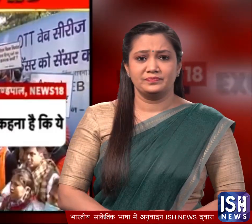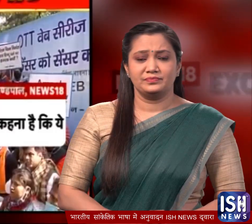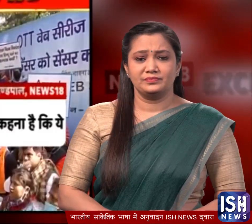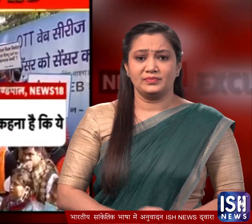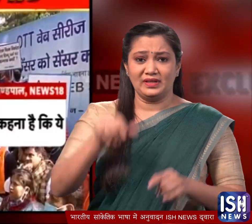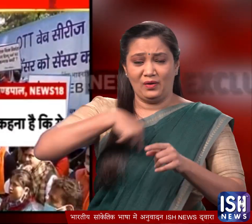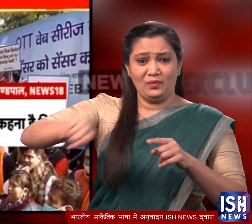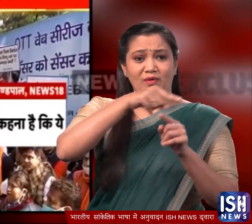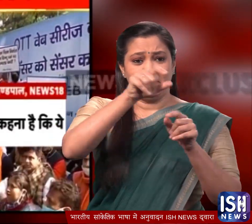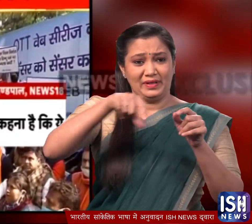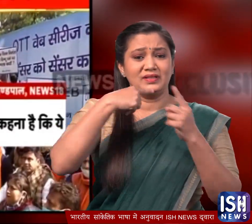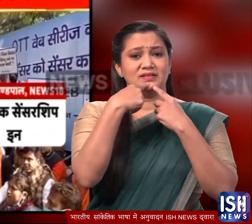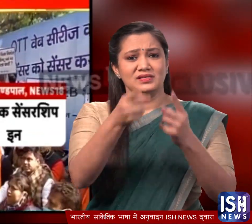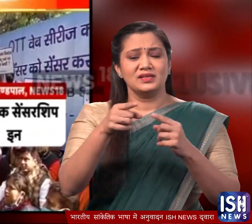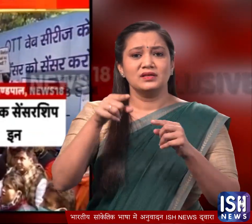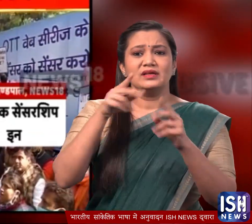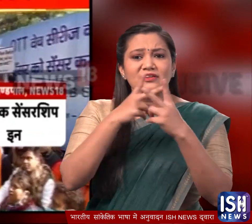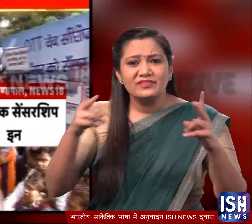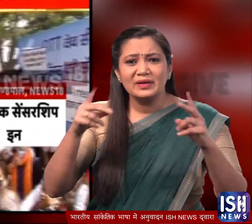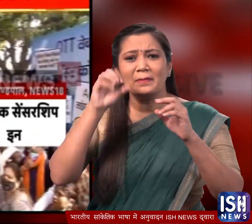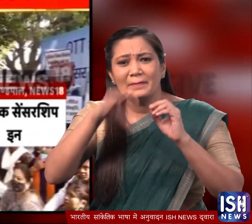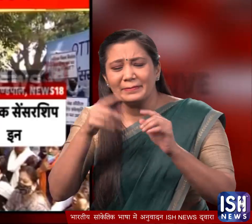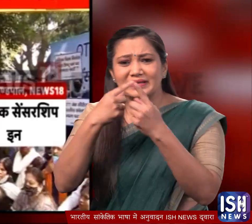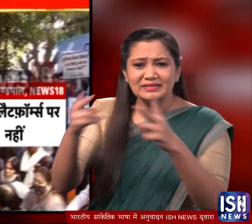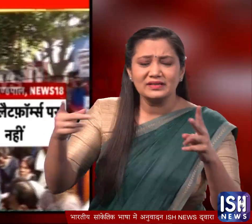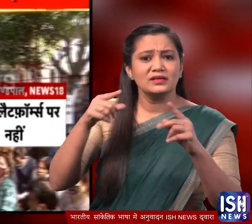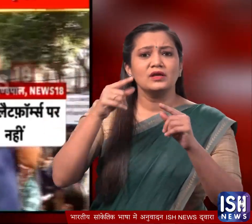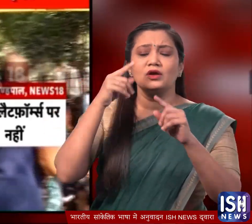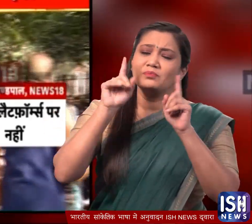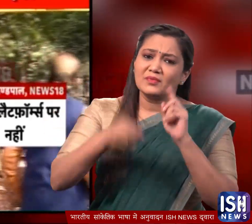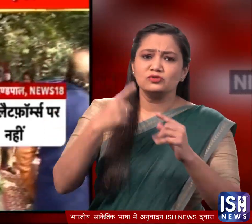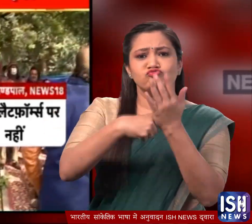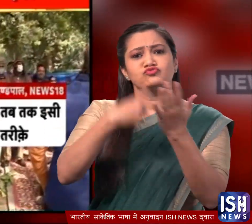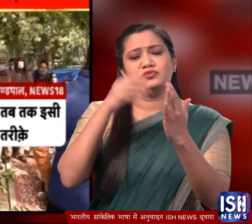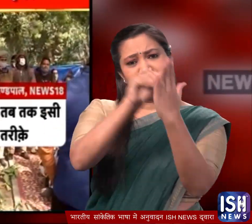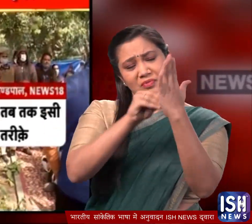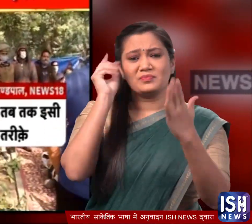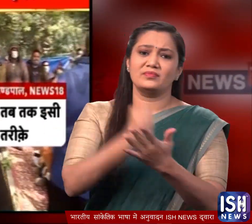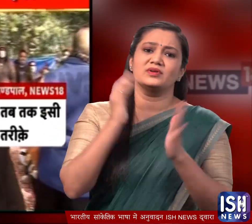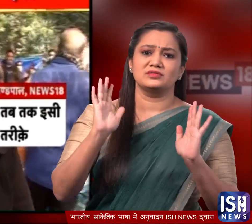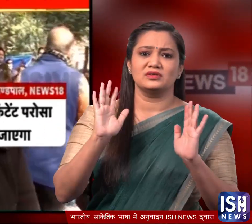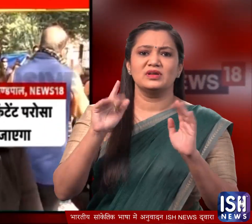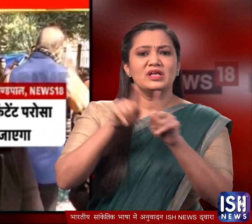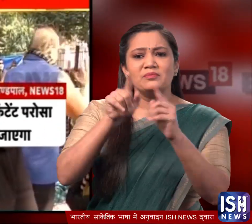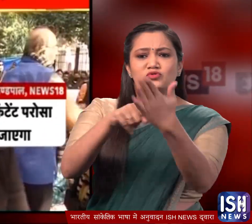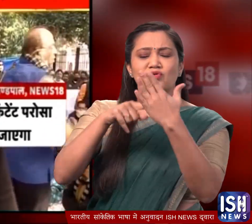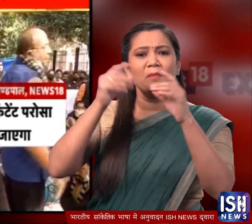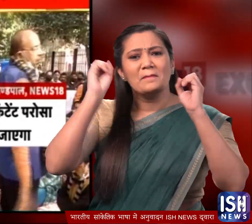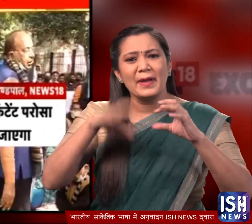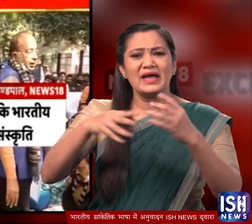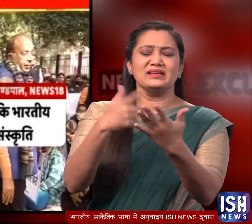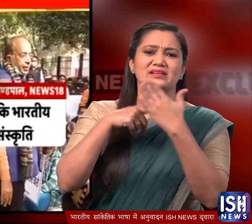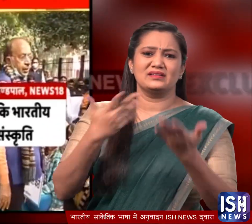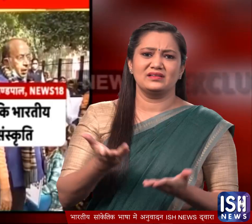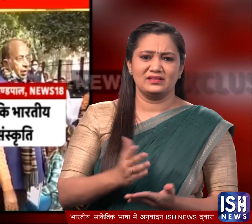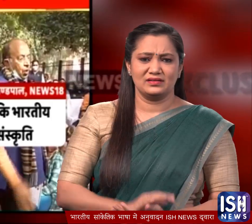है। इनका कहना है कि ये जब तक सेंसरशिप इन ओटीटी प्लेटफॉर्म्स पर नहीं लगती तब तक इसी तरीके का कंटेंट परोसा